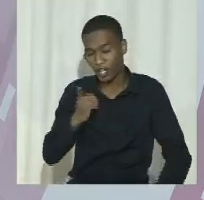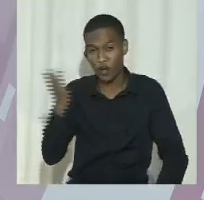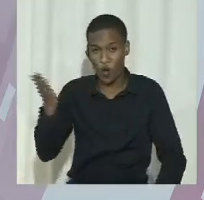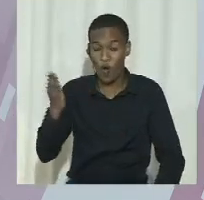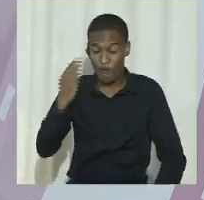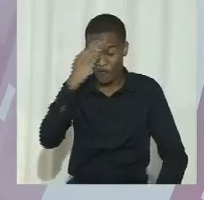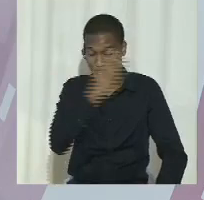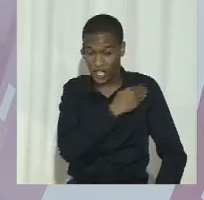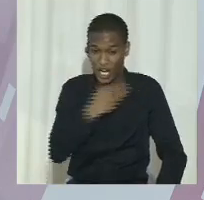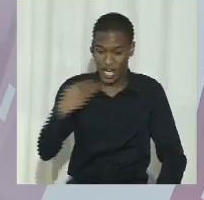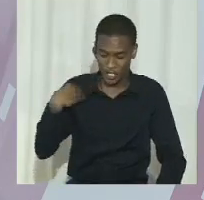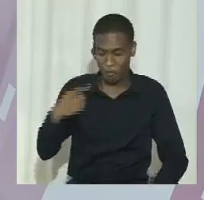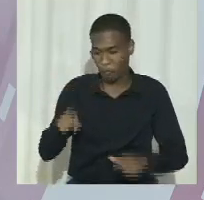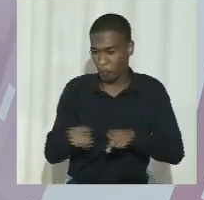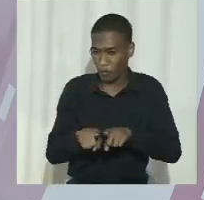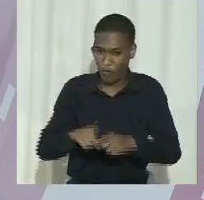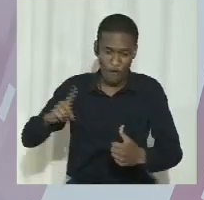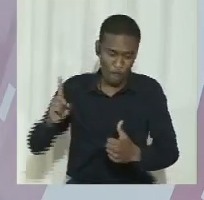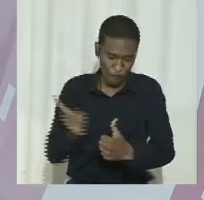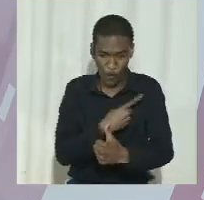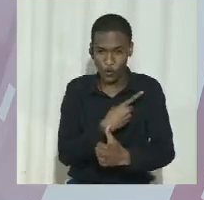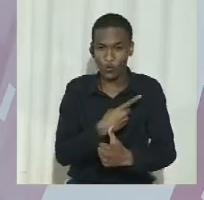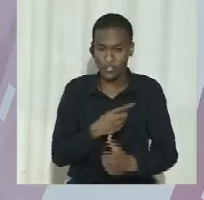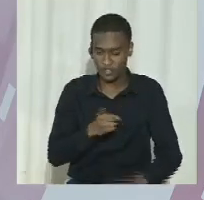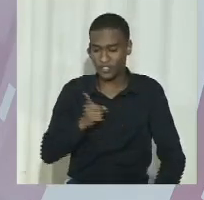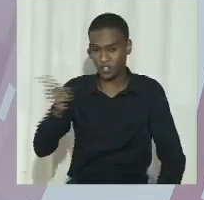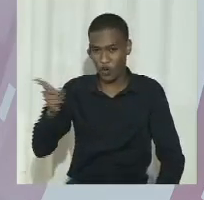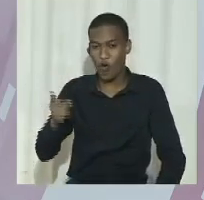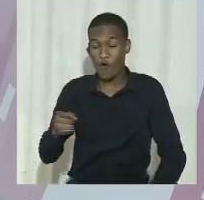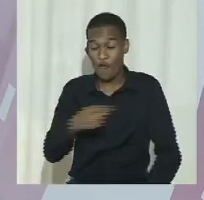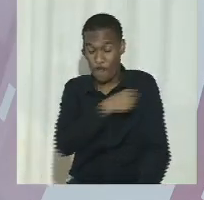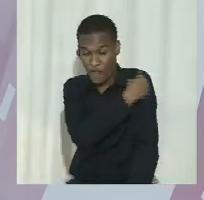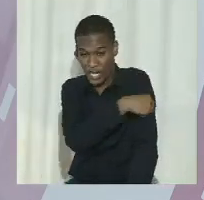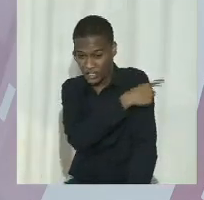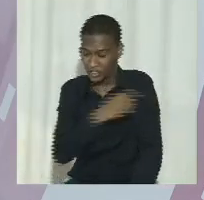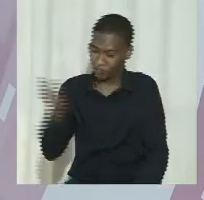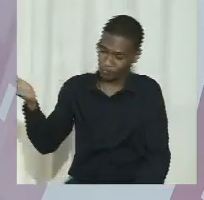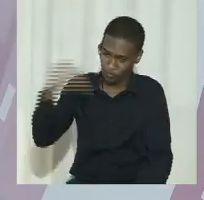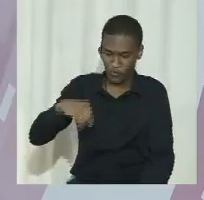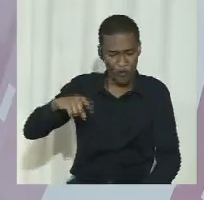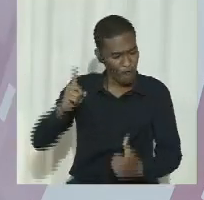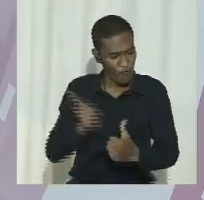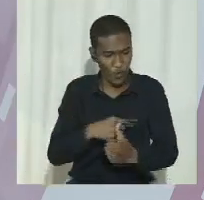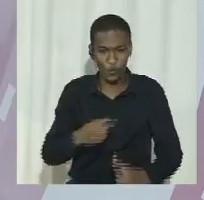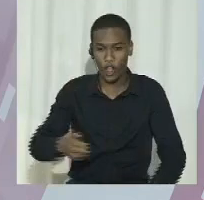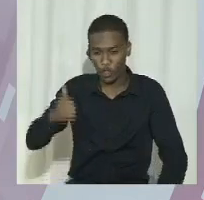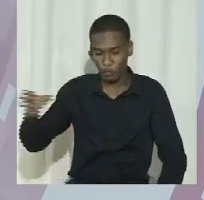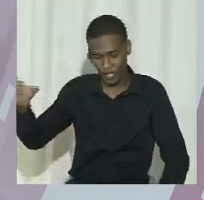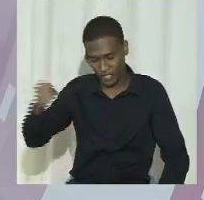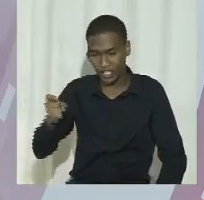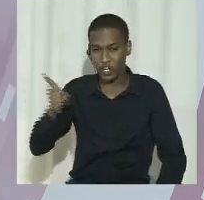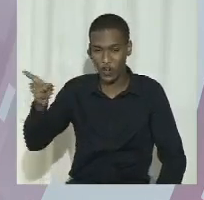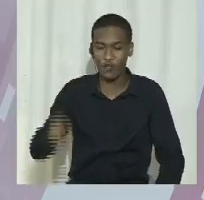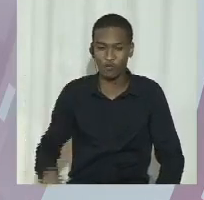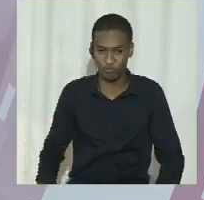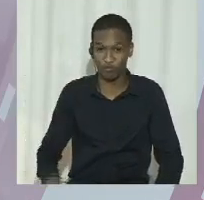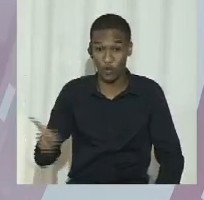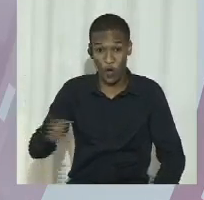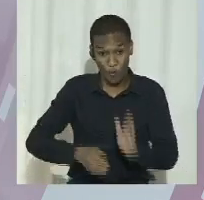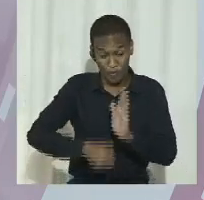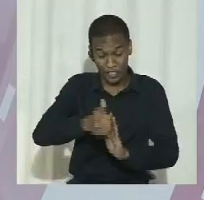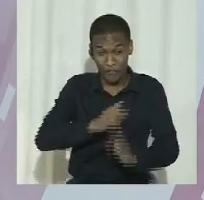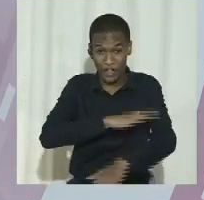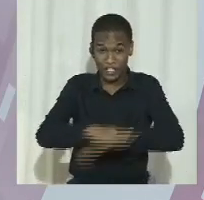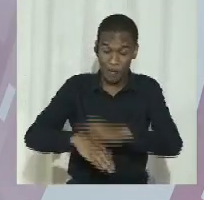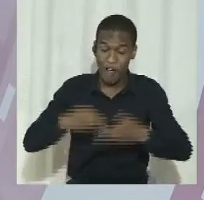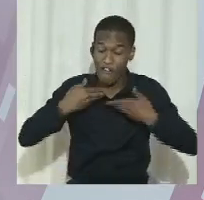fitondram-panjakana no loalaharana amin'izany fampidirana vaksiny zany eto Madagasikara amin'ny alalan'ny ministeran'ny fahasalamam-bahoaka